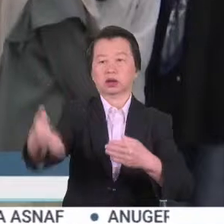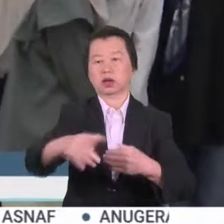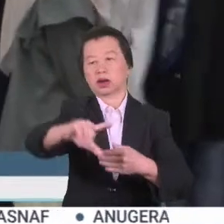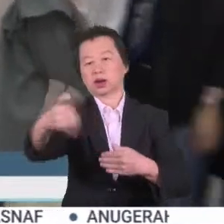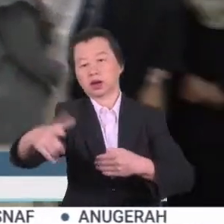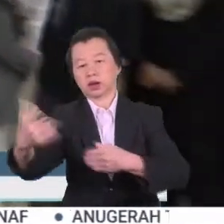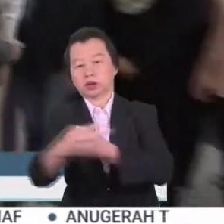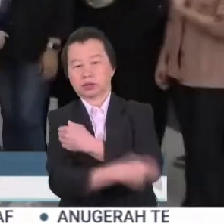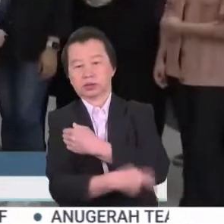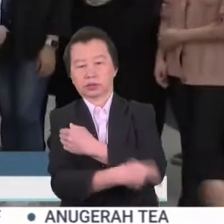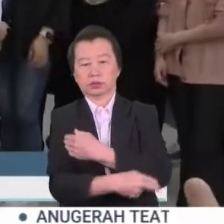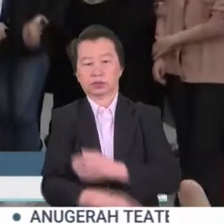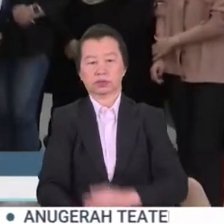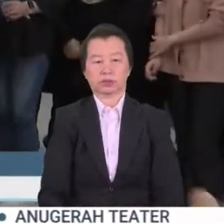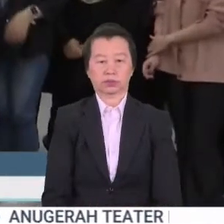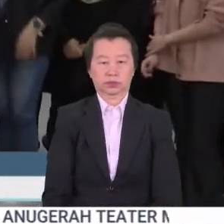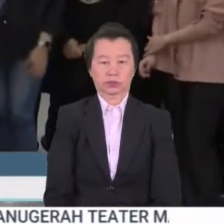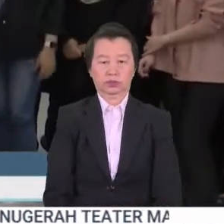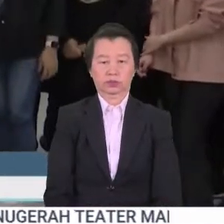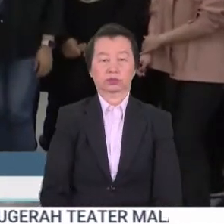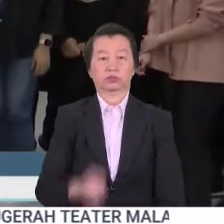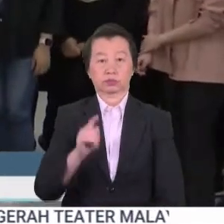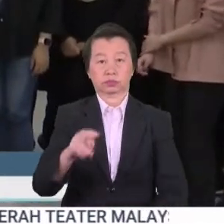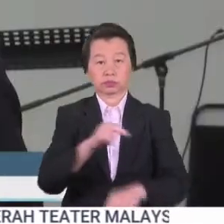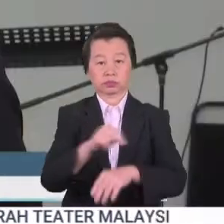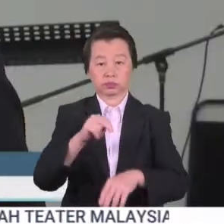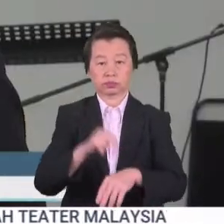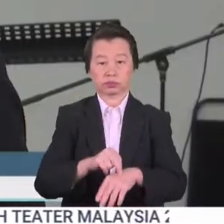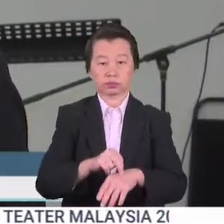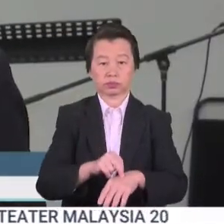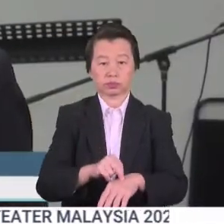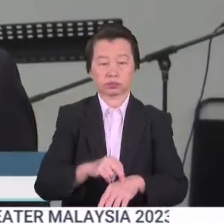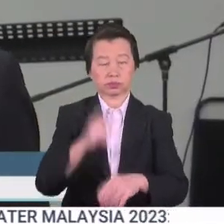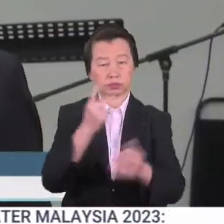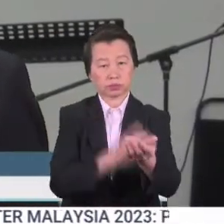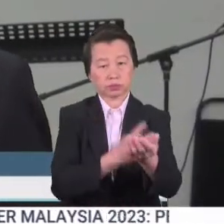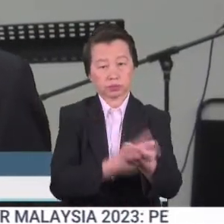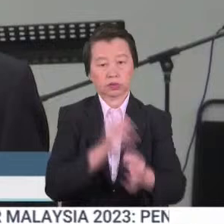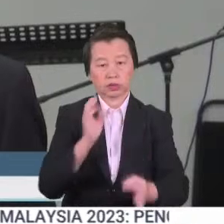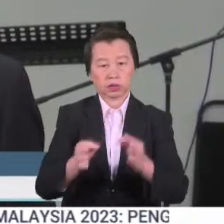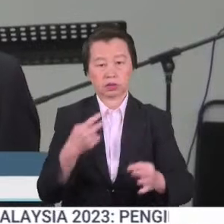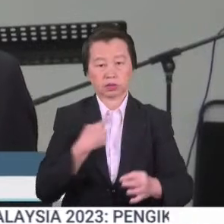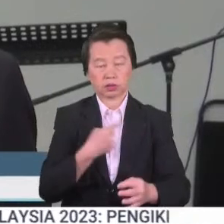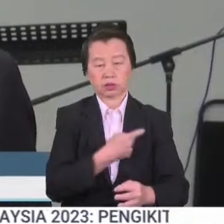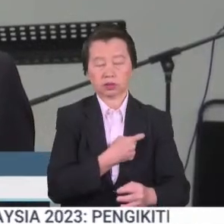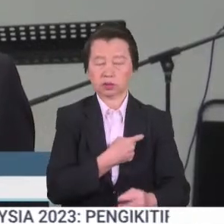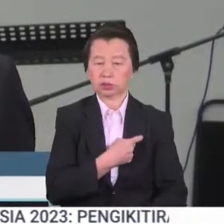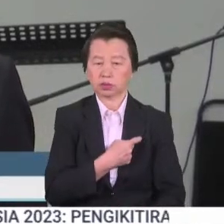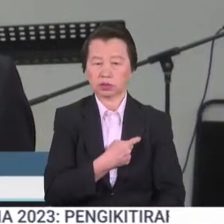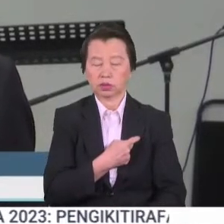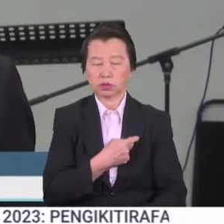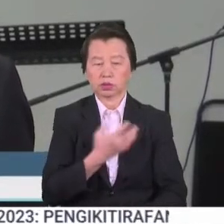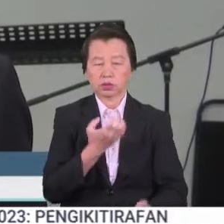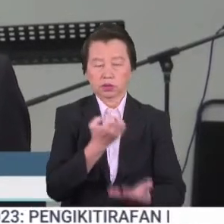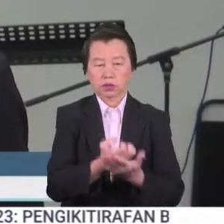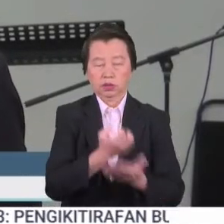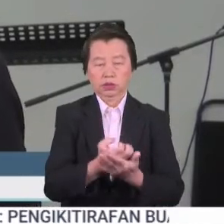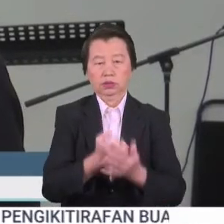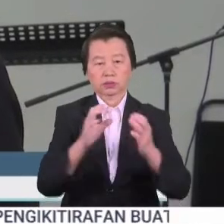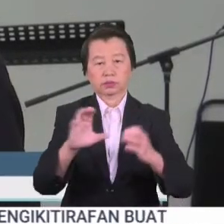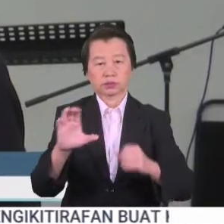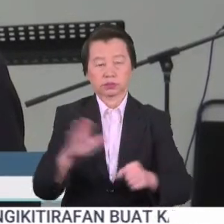seluruh negeri is National kalau kita makan ekonomi kita secara